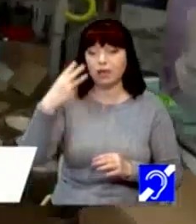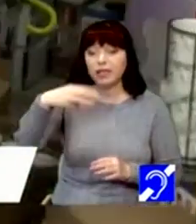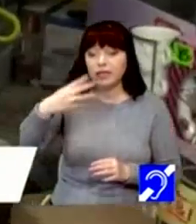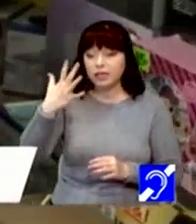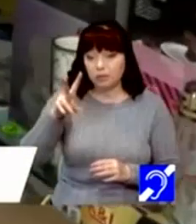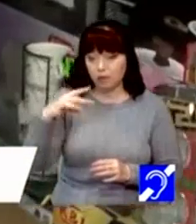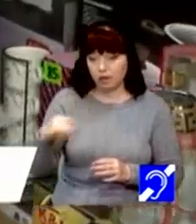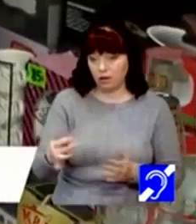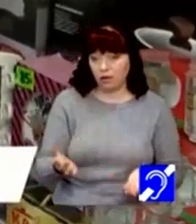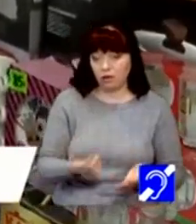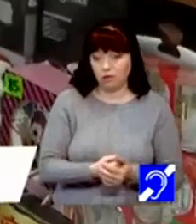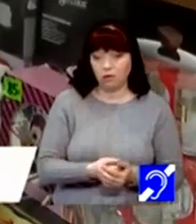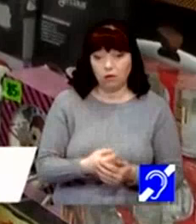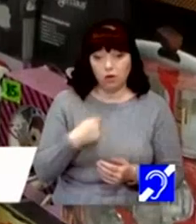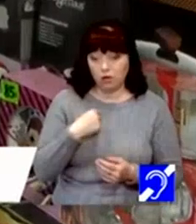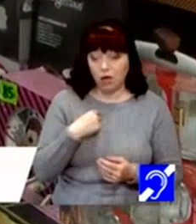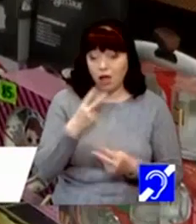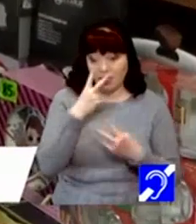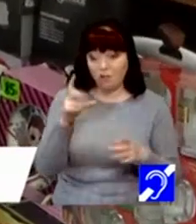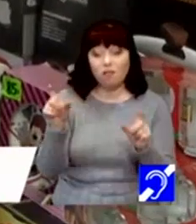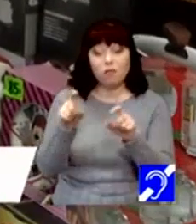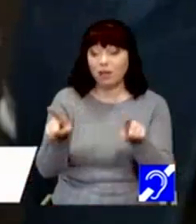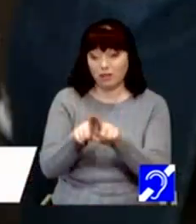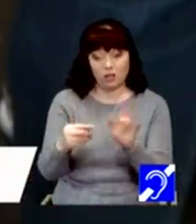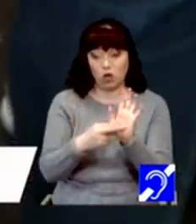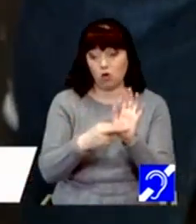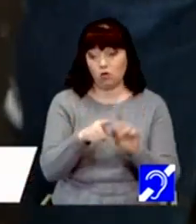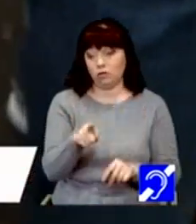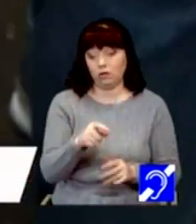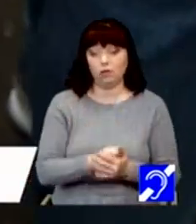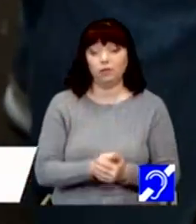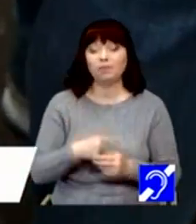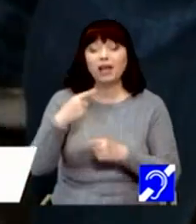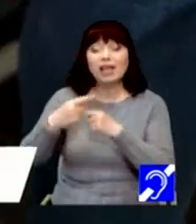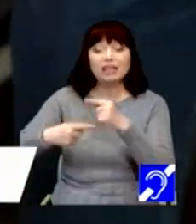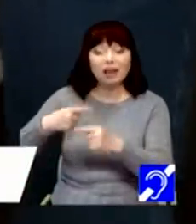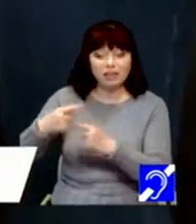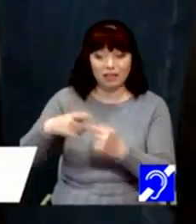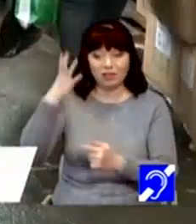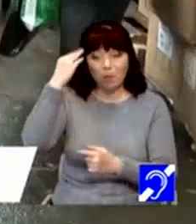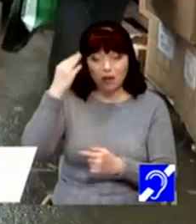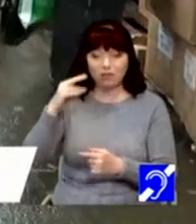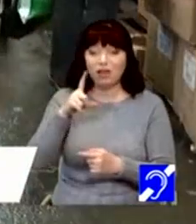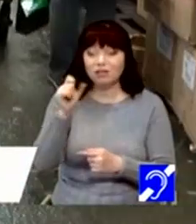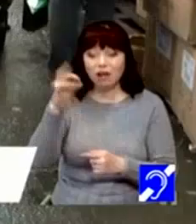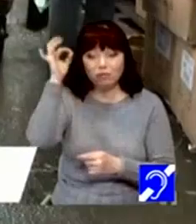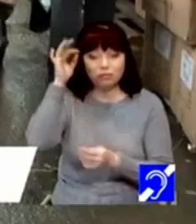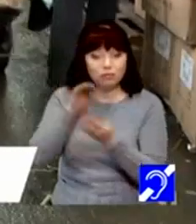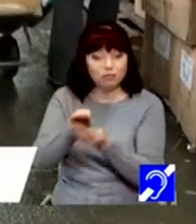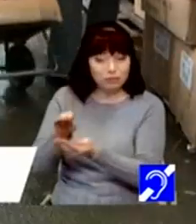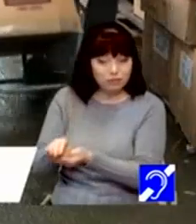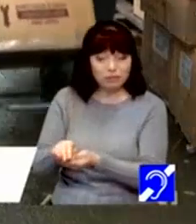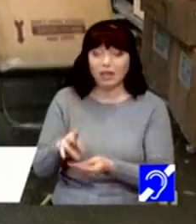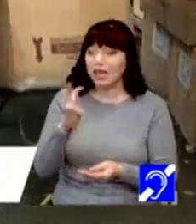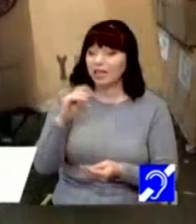35 eu nu am văzut în magazin așa prețuri tradiția basarabenilor pentru Paștele blajinilor nu e chiar